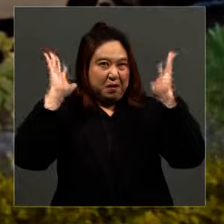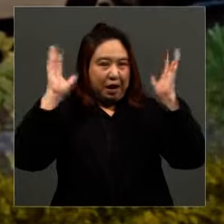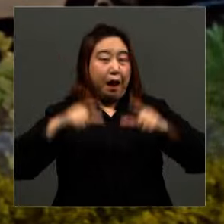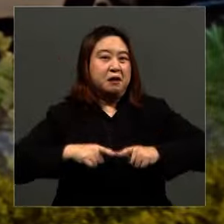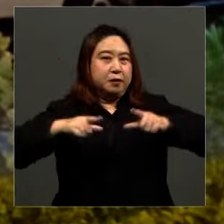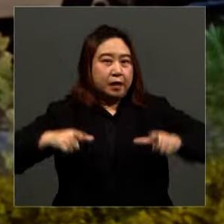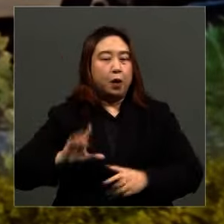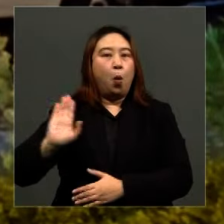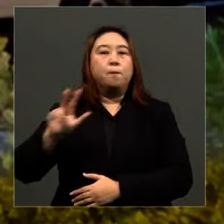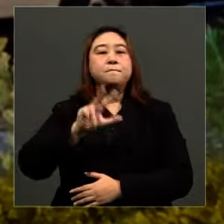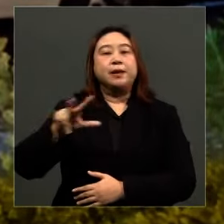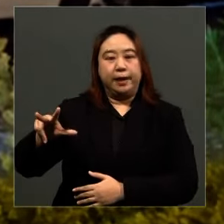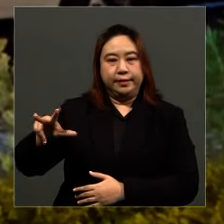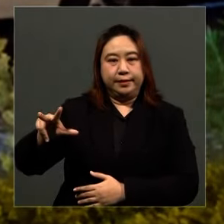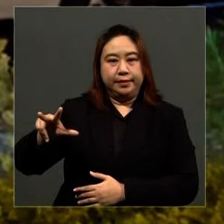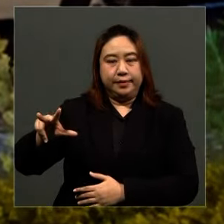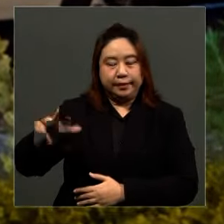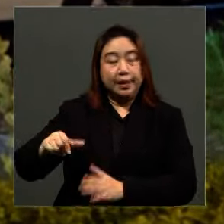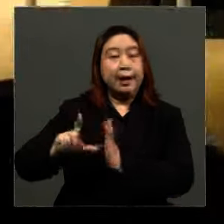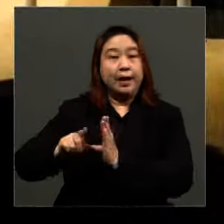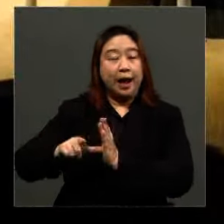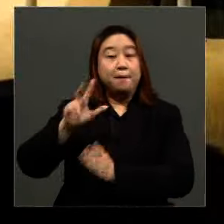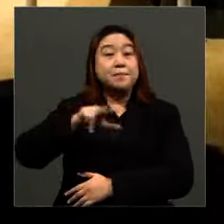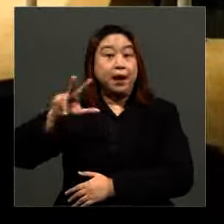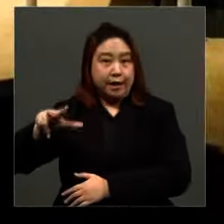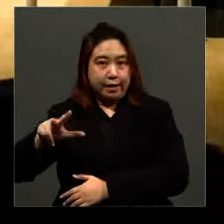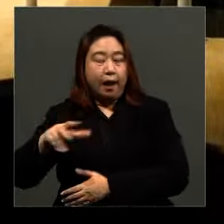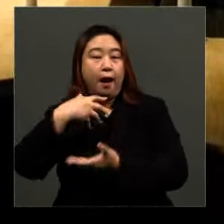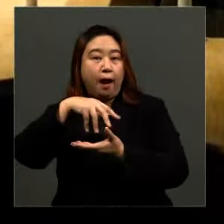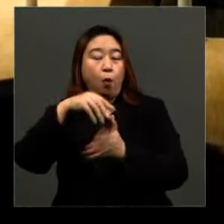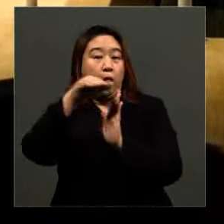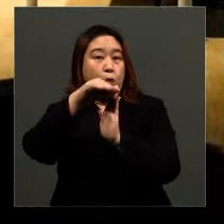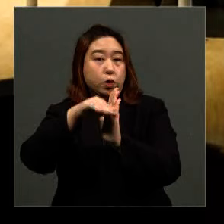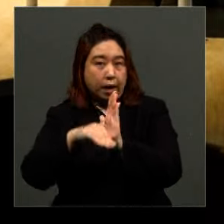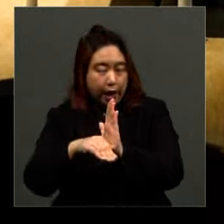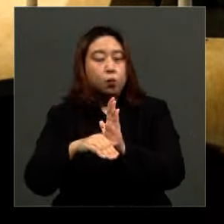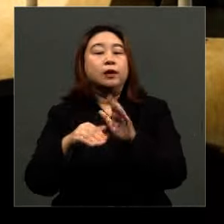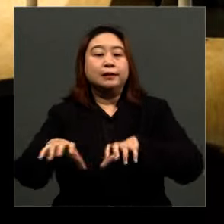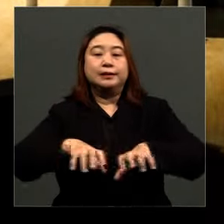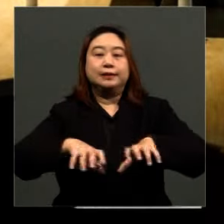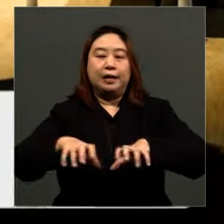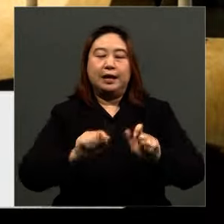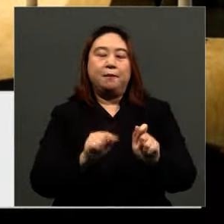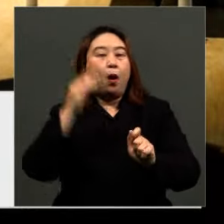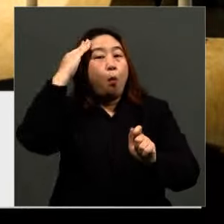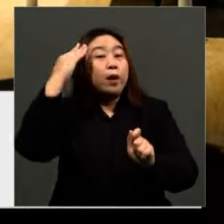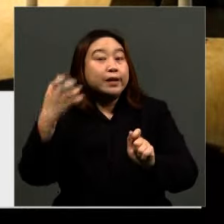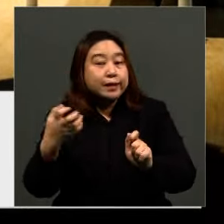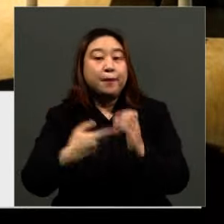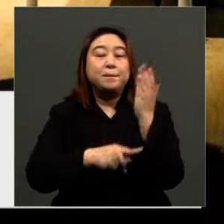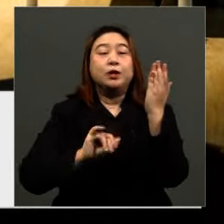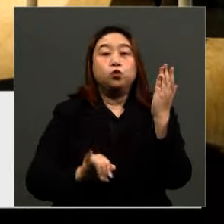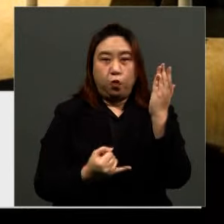เพื่อไทยซึ่งนายสรวงศ์เทียนทองเลขาธิการพรรคเพื่อไทยก็เปิดเผยถึงกำหนดการสัมมนาว่าก็จะจัดขึ้นที่อำเภอหัวหินจังหวัดประจวบ